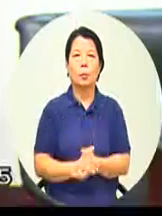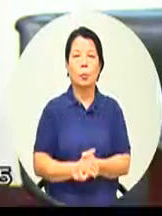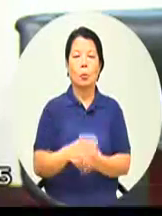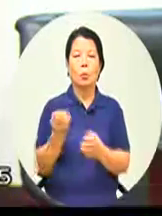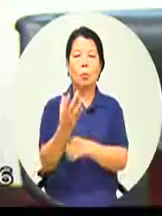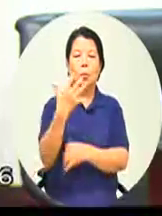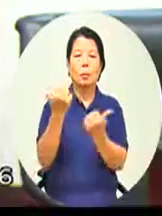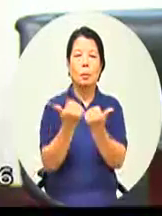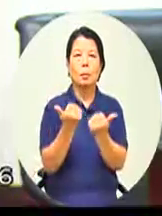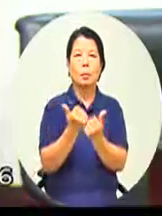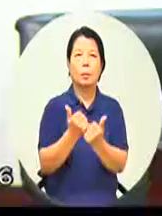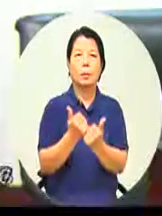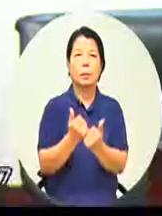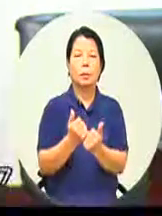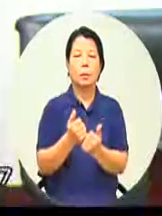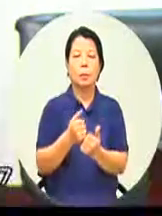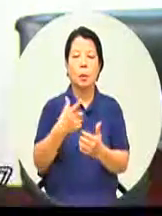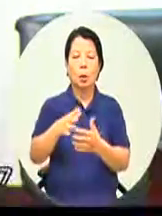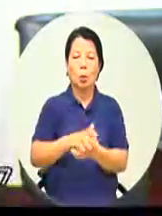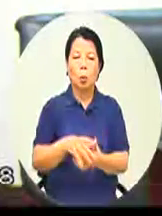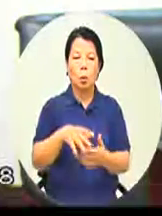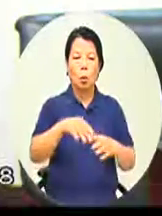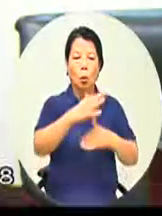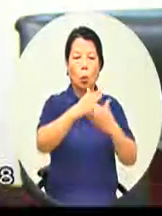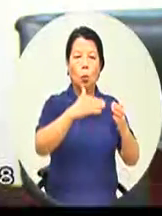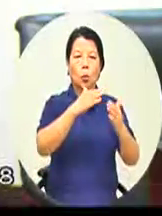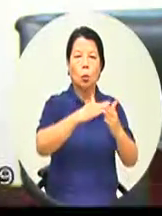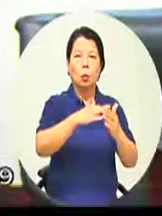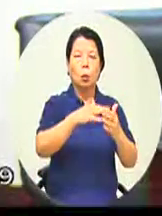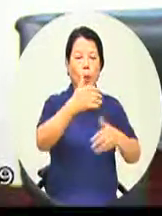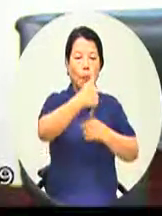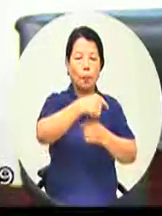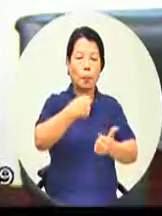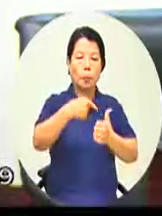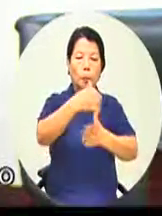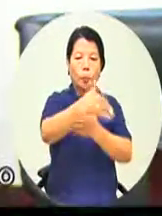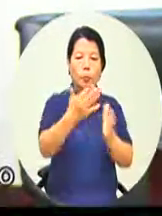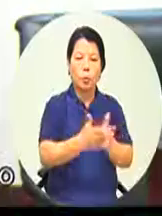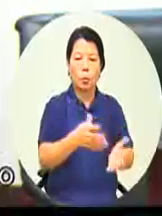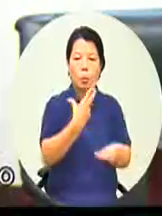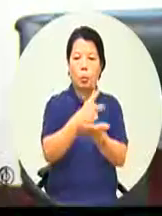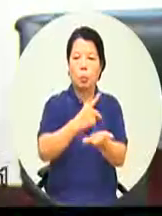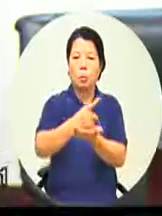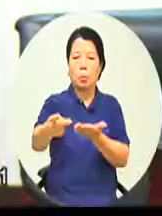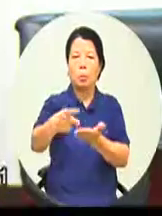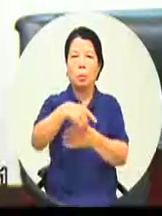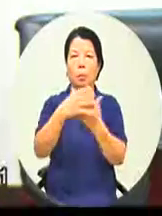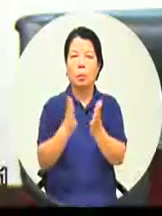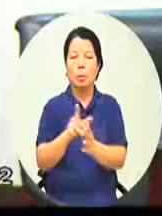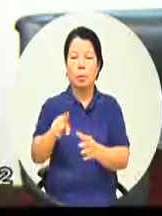育来做学教学，和华德福教育来去教导华德福教育的精神，